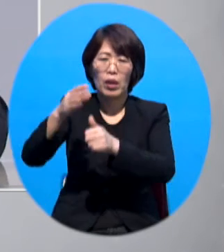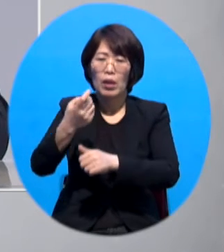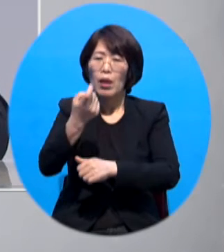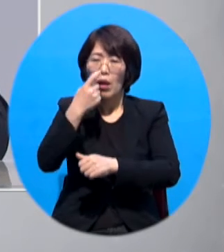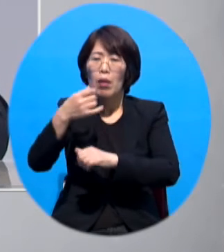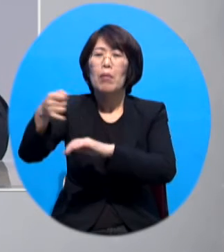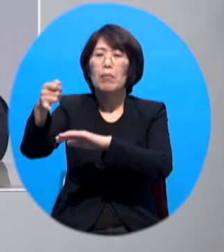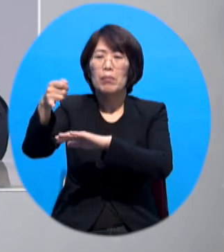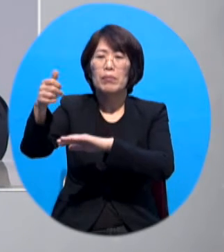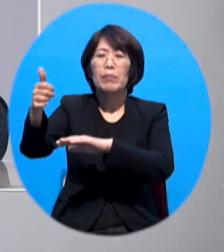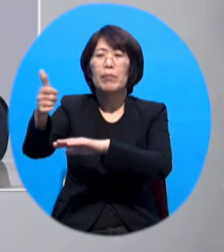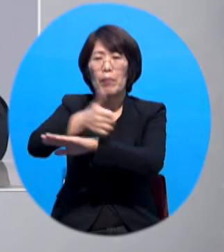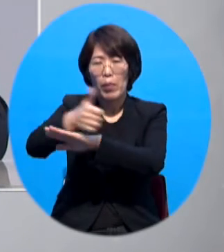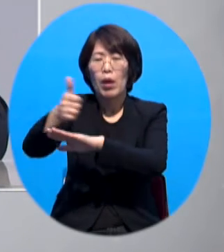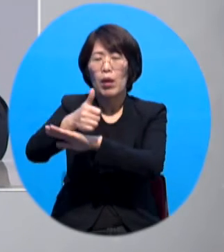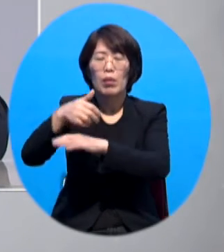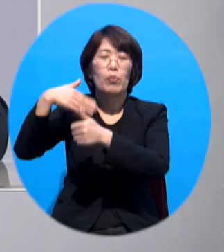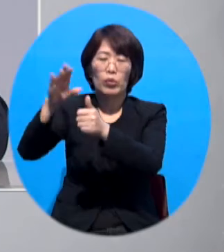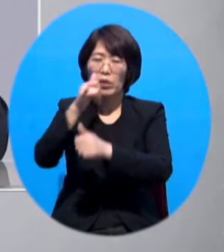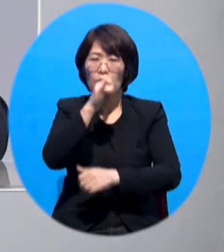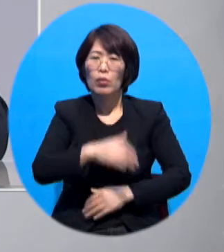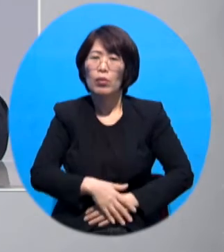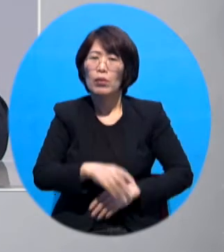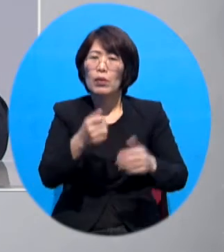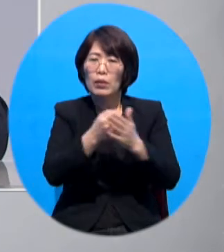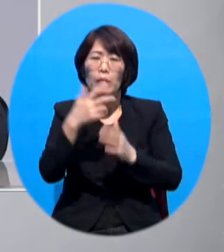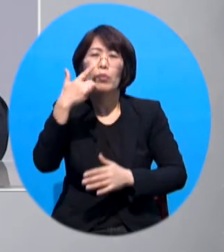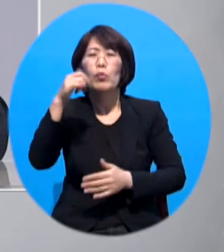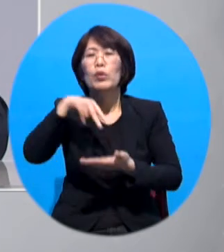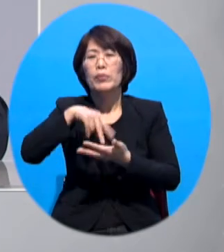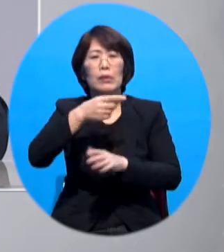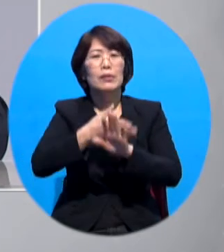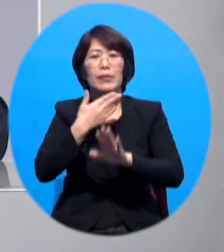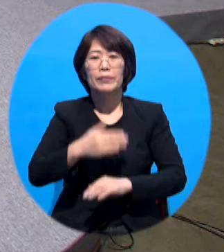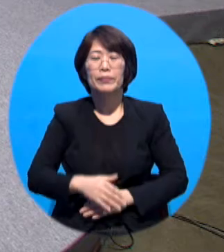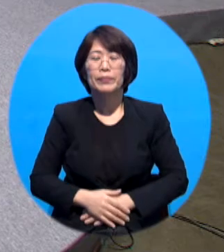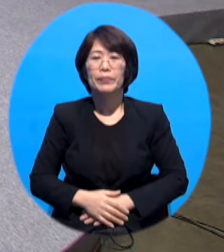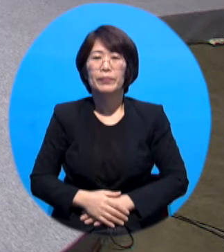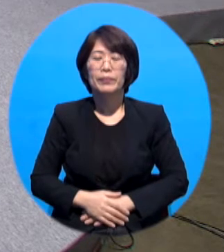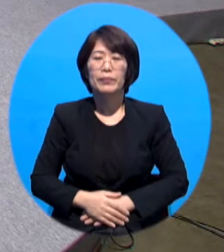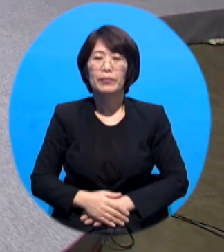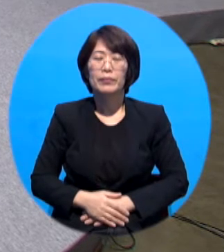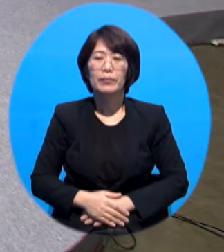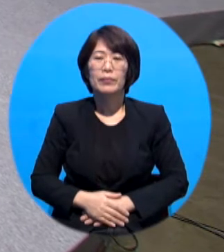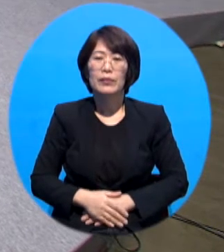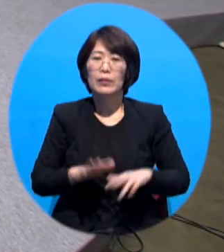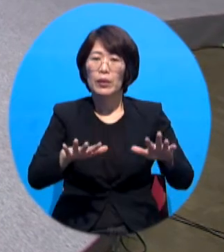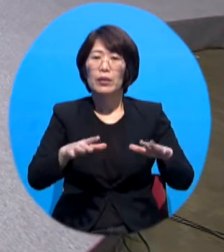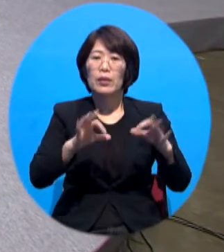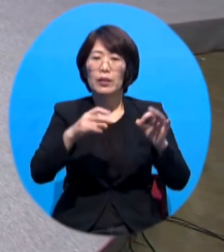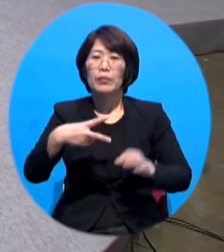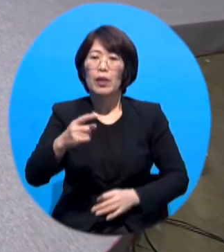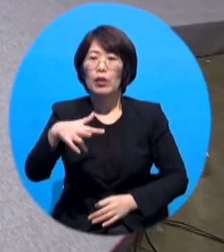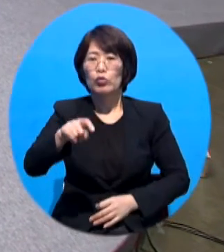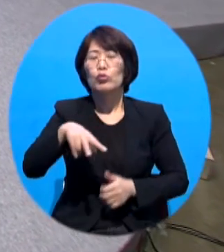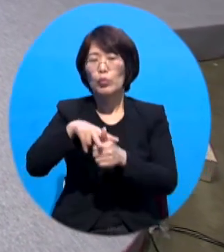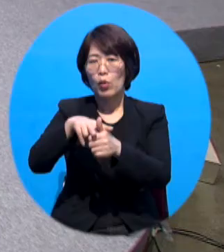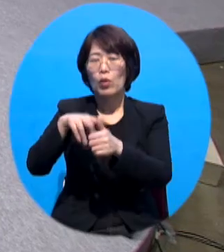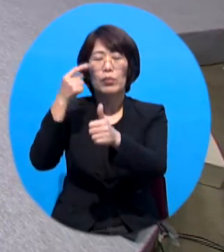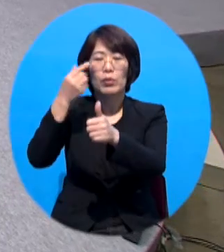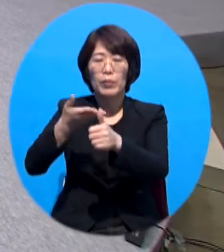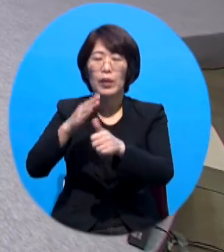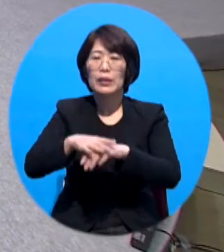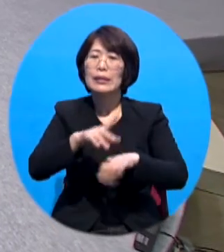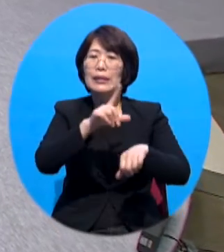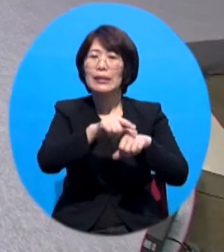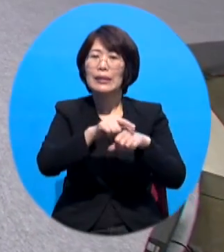어떤 목마름을 해결할 수 있는 것이 공격에 역할이 아닐까 저는 그렇게 보고 있습니다 4 이번에는 김대중 후보에게 질문 해 주시고요